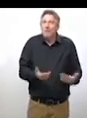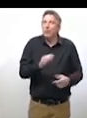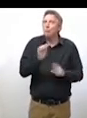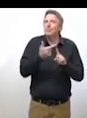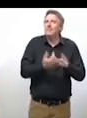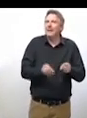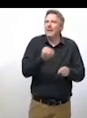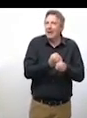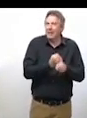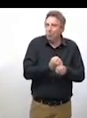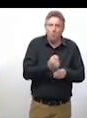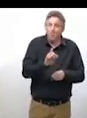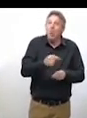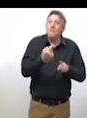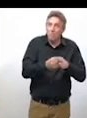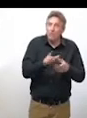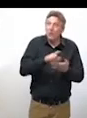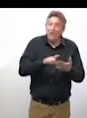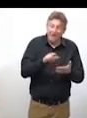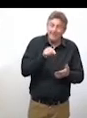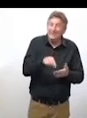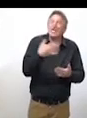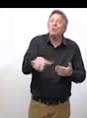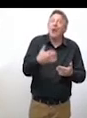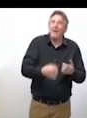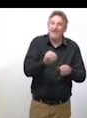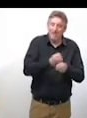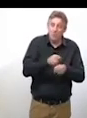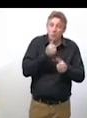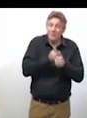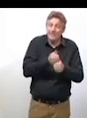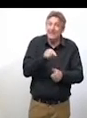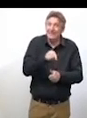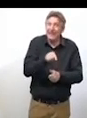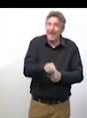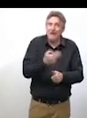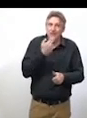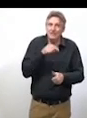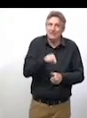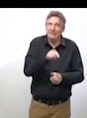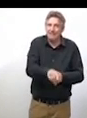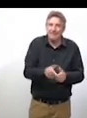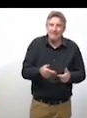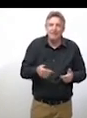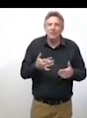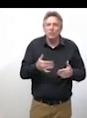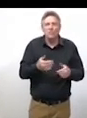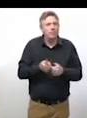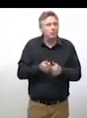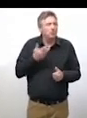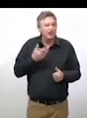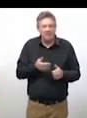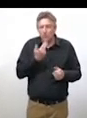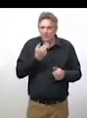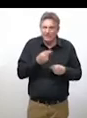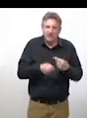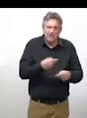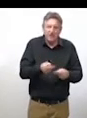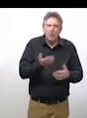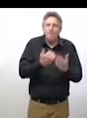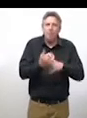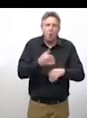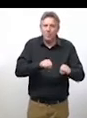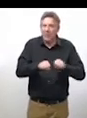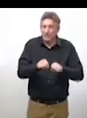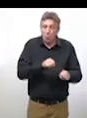plutôt de s'appuyer sur ce qui existe déjà, et ça fait déjà plusieurs mois que nous sommes en échange avec elle pour construire un plan d'action